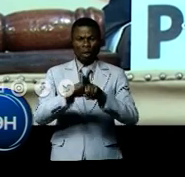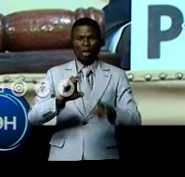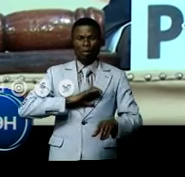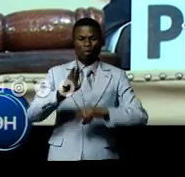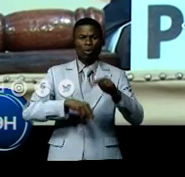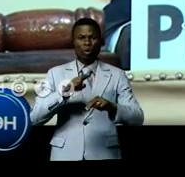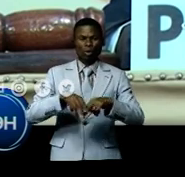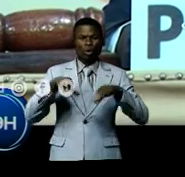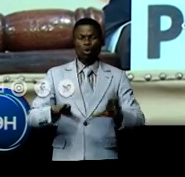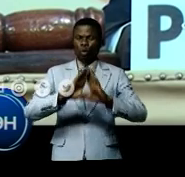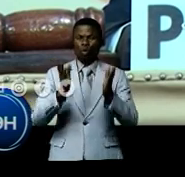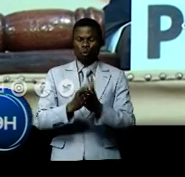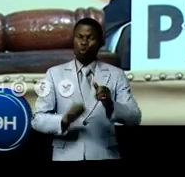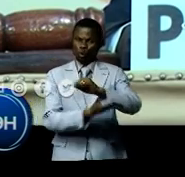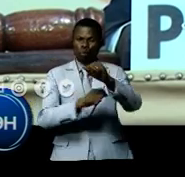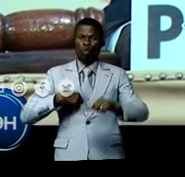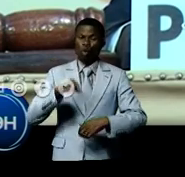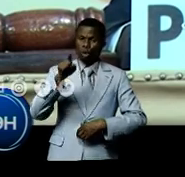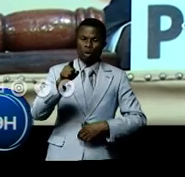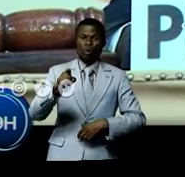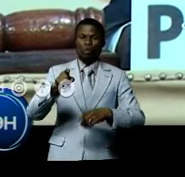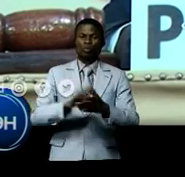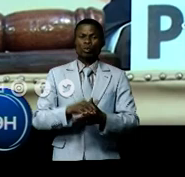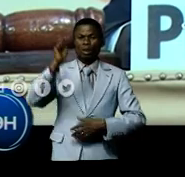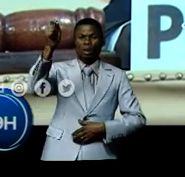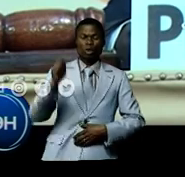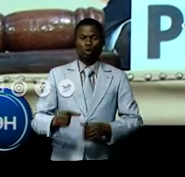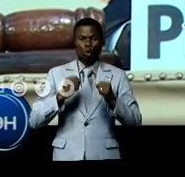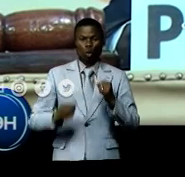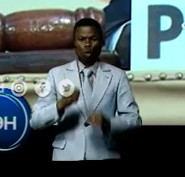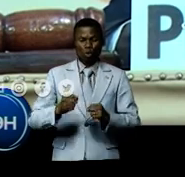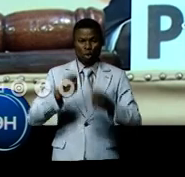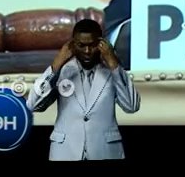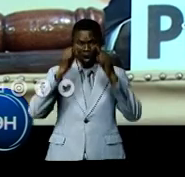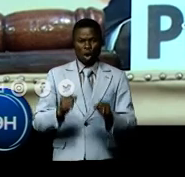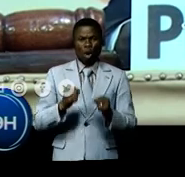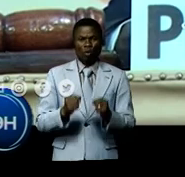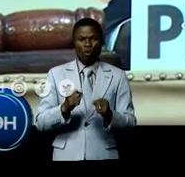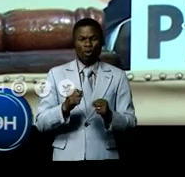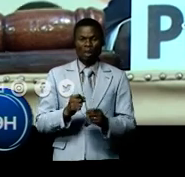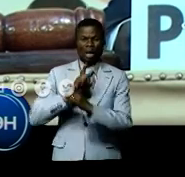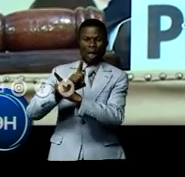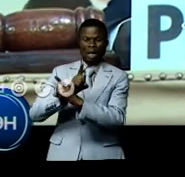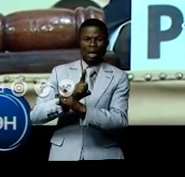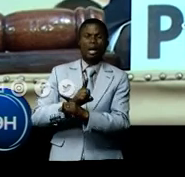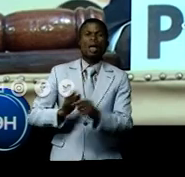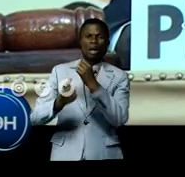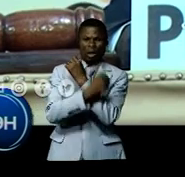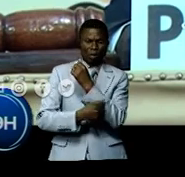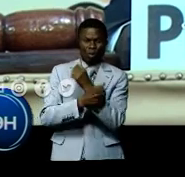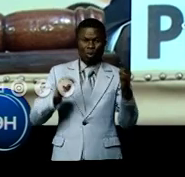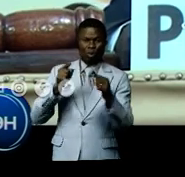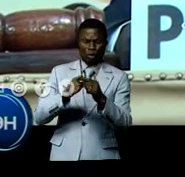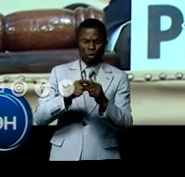police nationale. Tout notre soutien à vous, brave FARDC, pour votre détermination à défendre la patrie